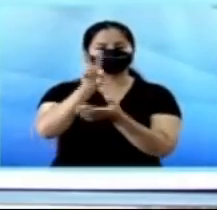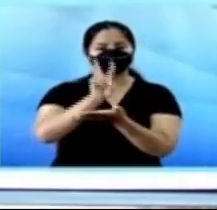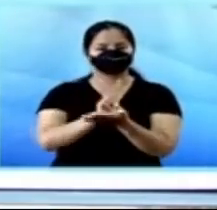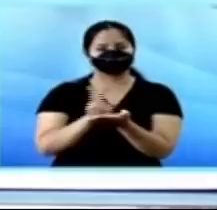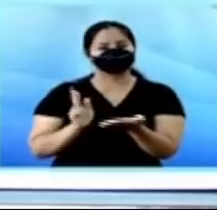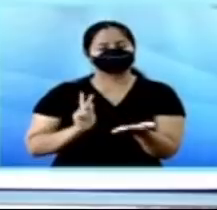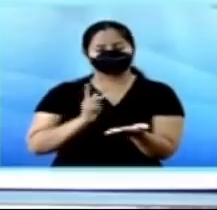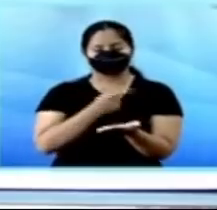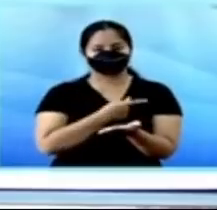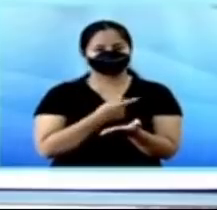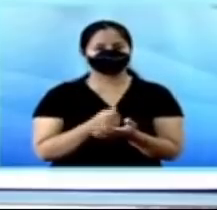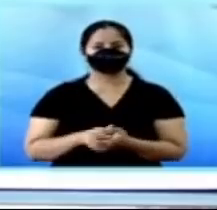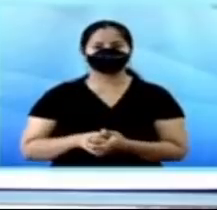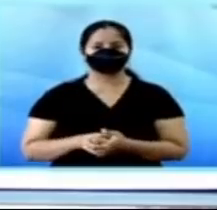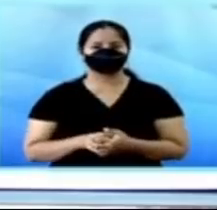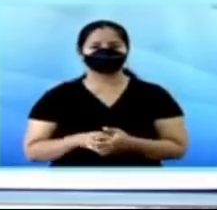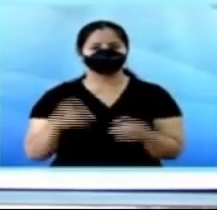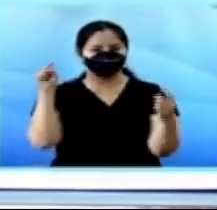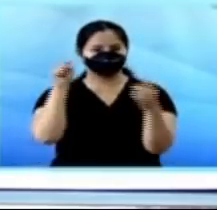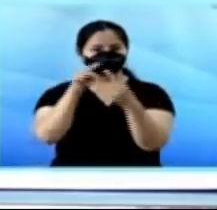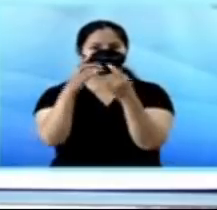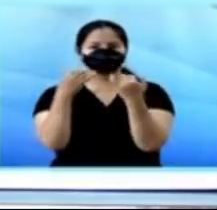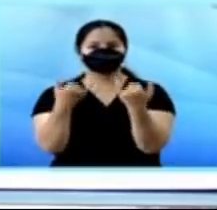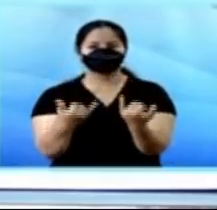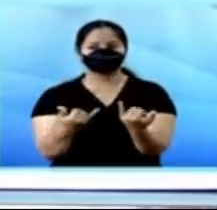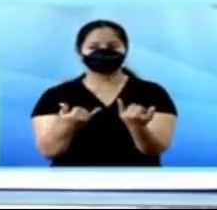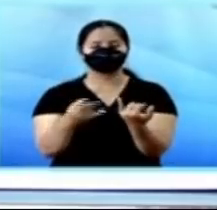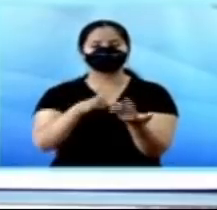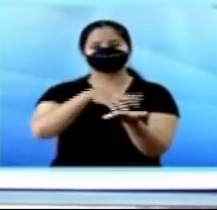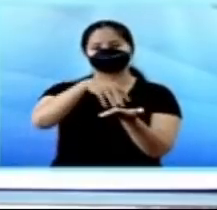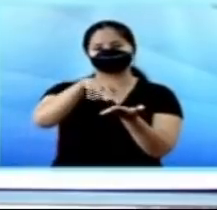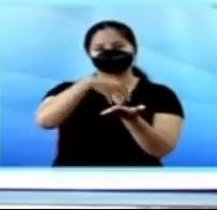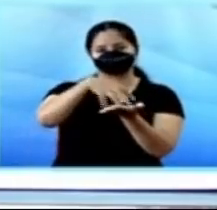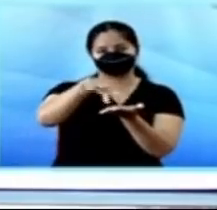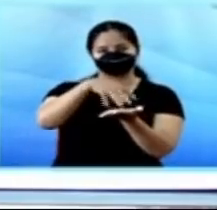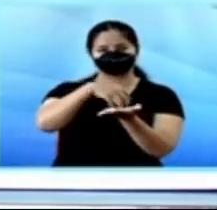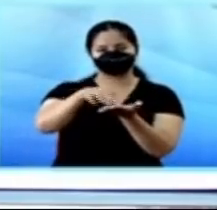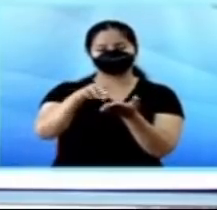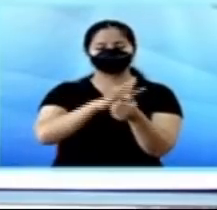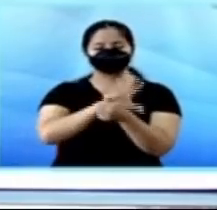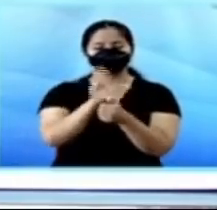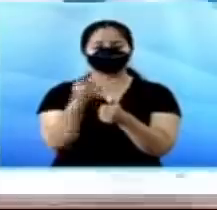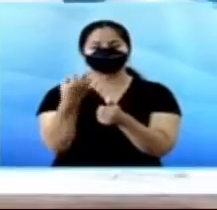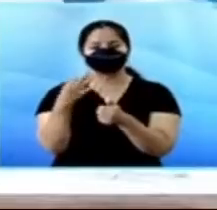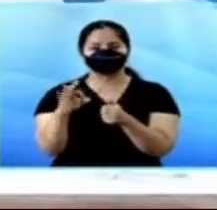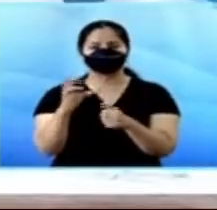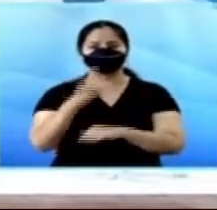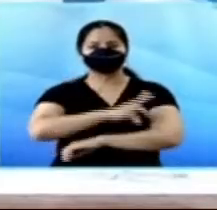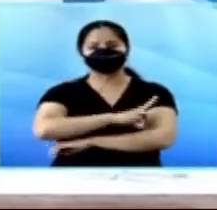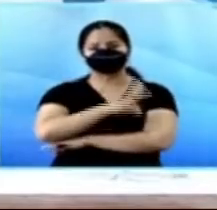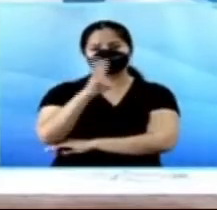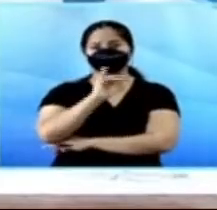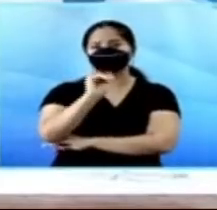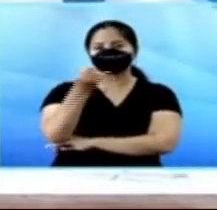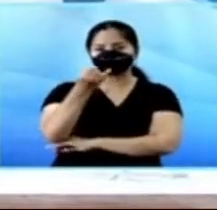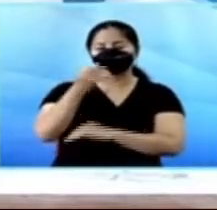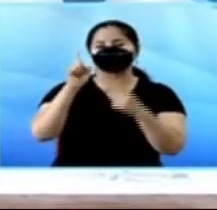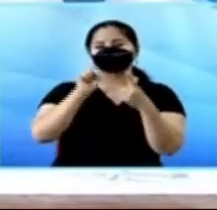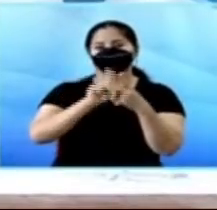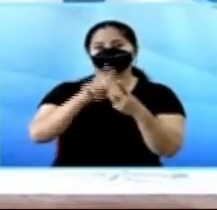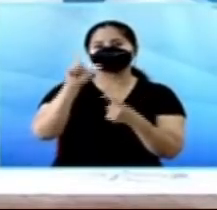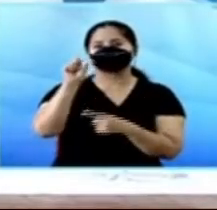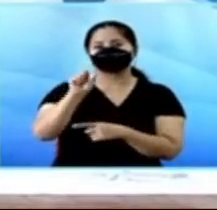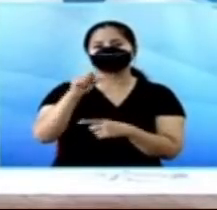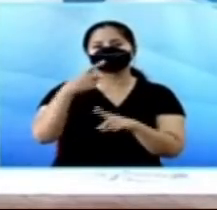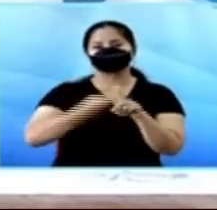เราเนาะดังนั้นมาฮ้อนนี้การรายงานสภาพของพยาธิโควิด19ประจำวันจันทร์วันที่